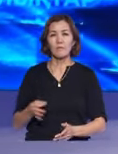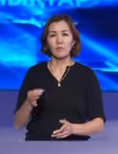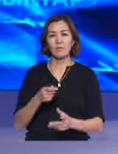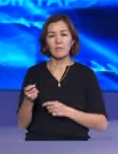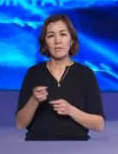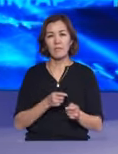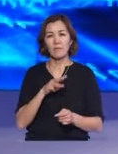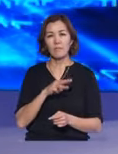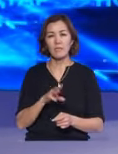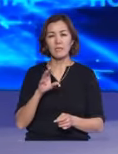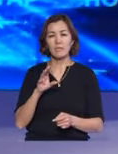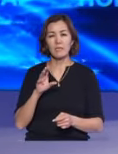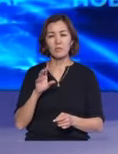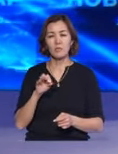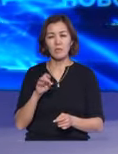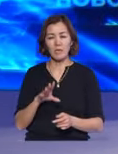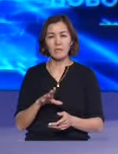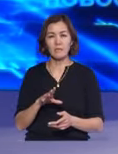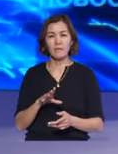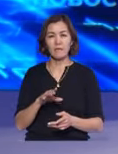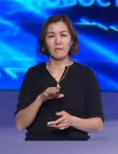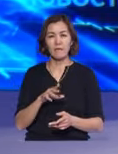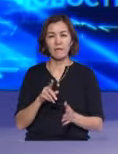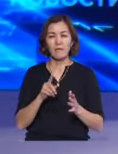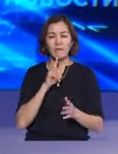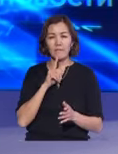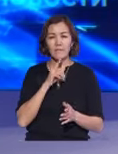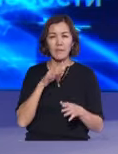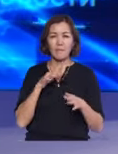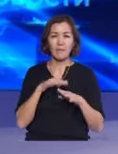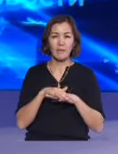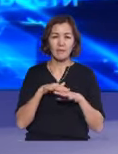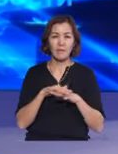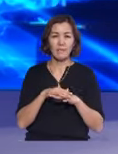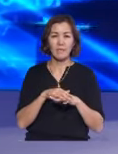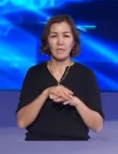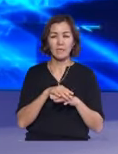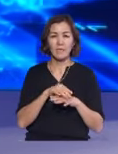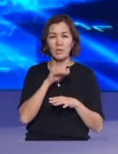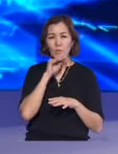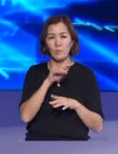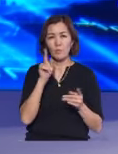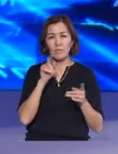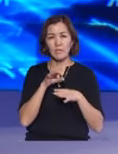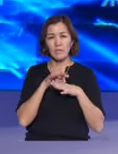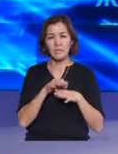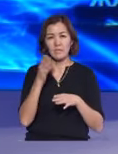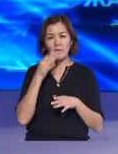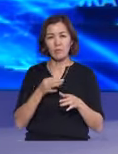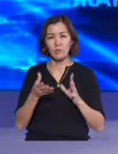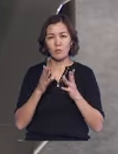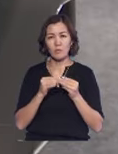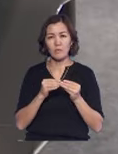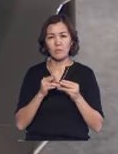Алматы облысының әкімі Марат Елеусізұлы белгілі ғалым, физика-математика ғылымдарының докторы Асқар Жұмаділдаевты қабылдады. Алматы облысы аумағында